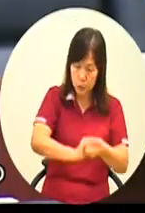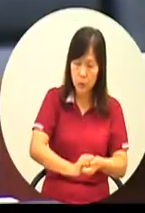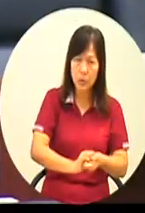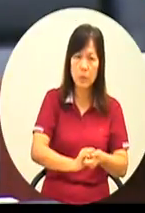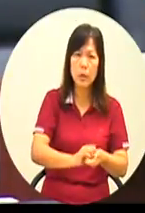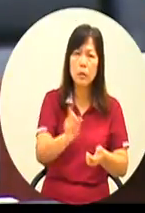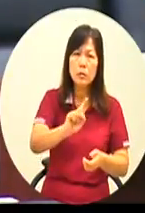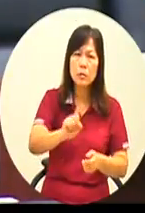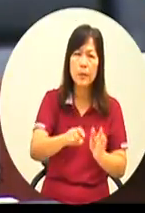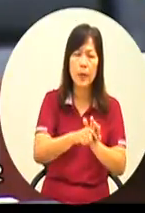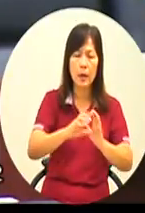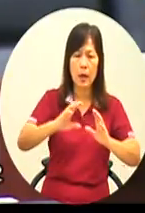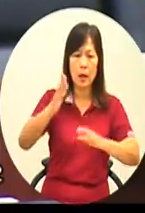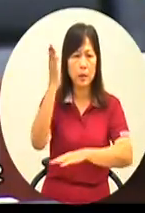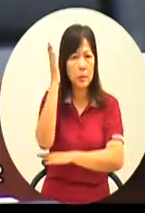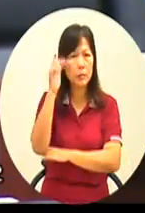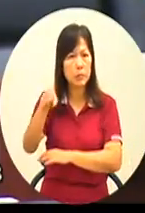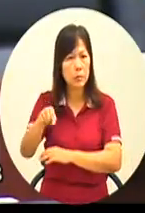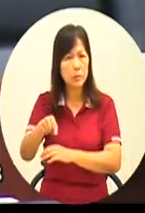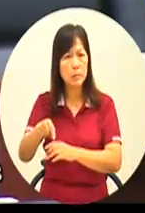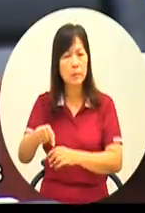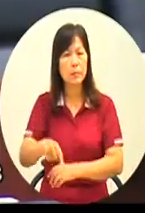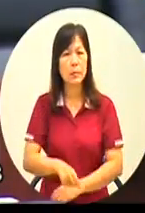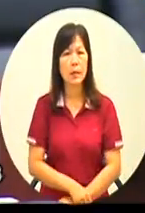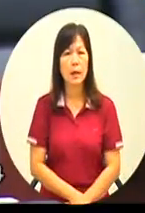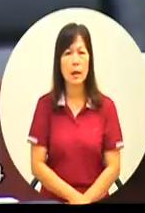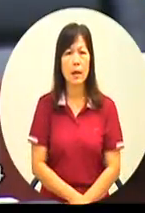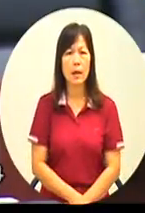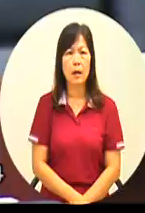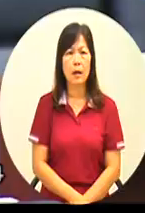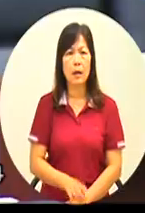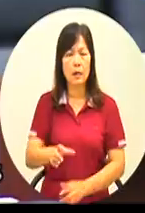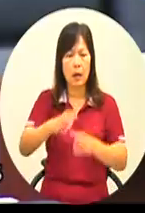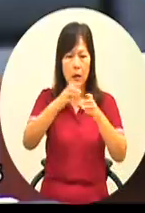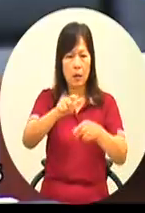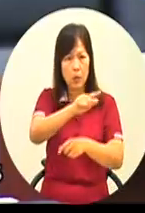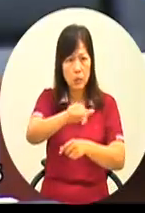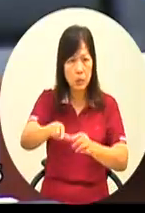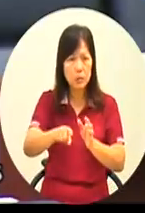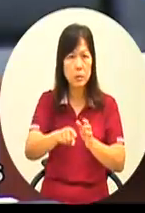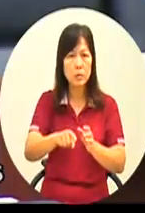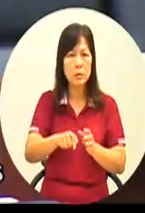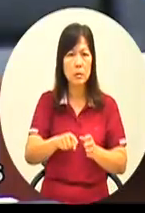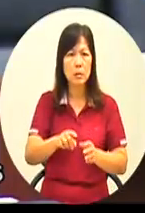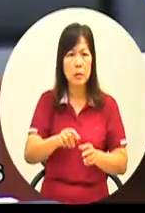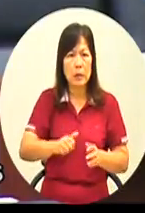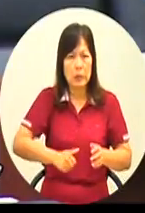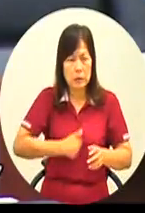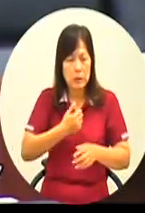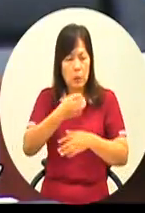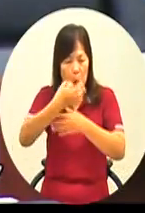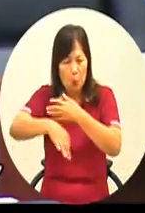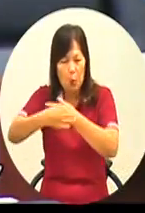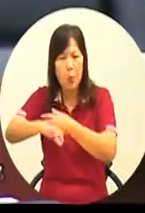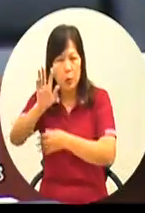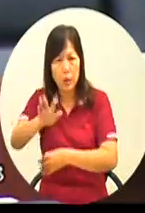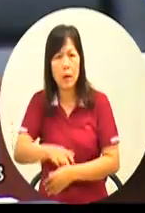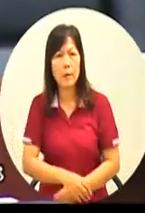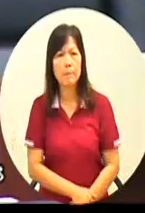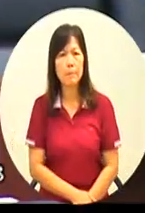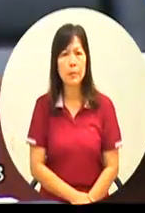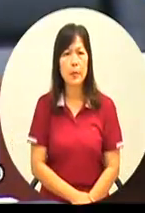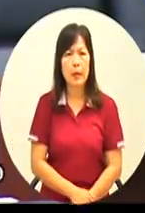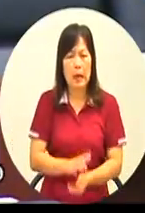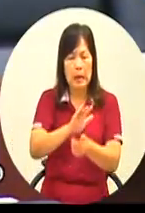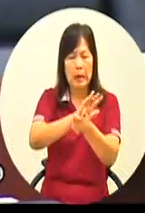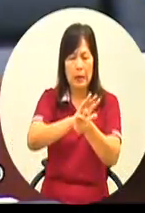就是说你公家机关啊的这个公共设施的确有疏失的地方，才会造